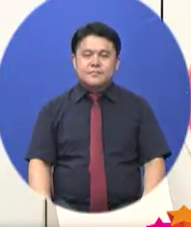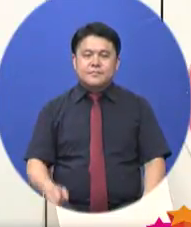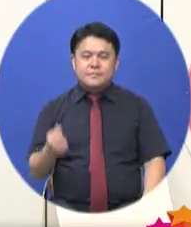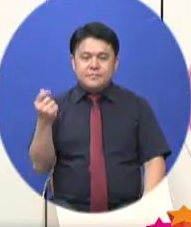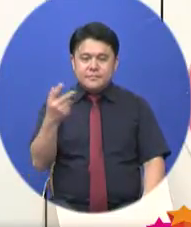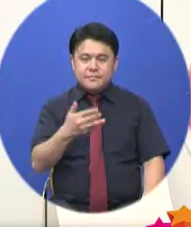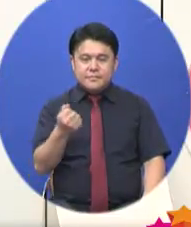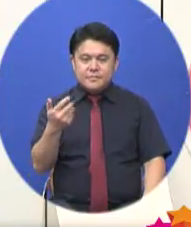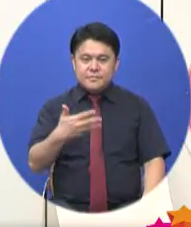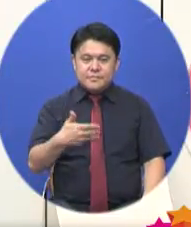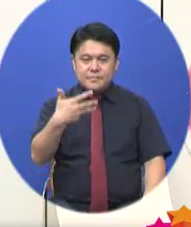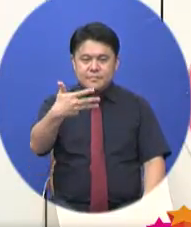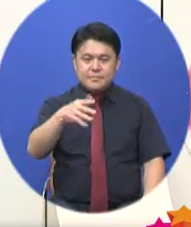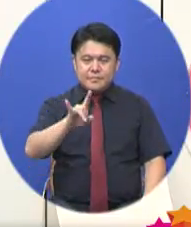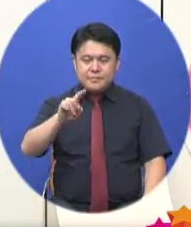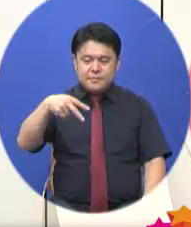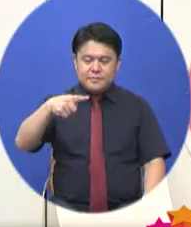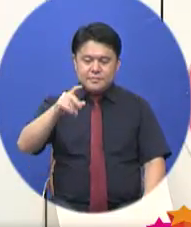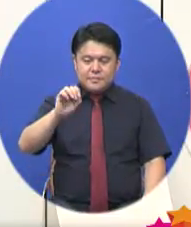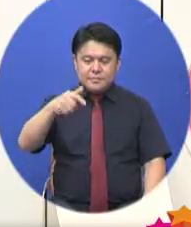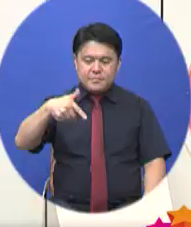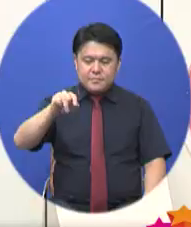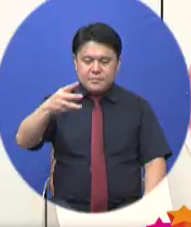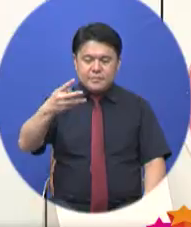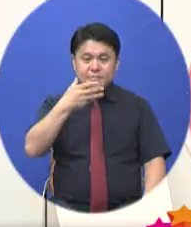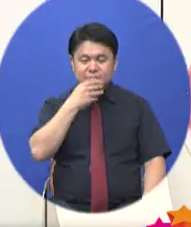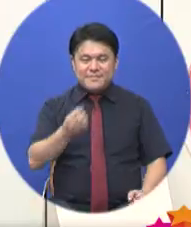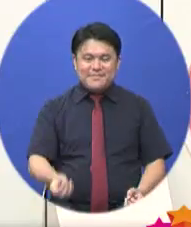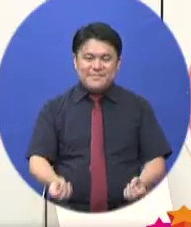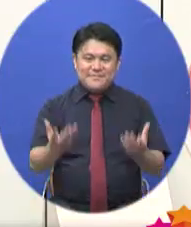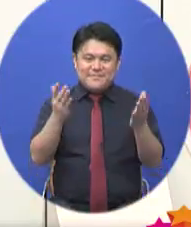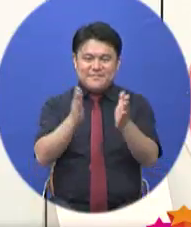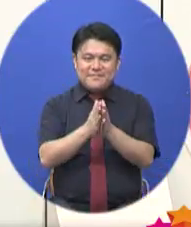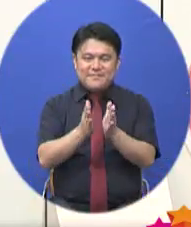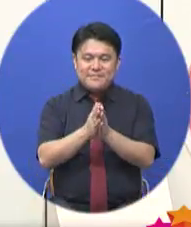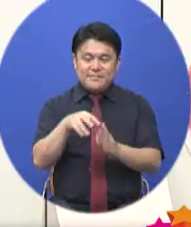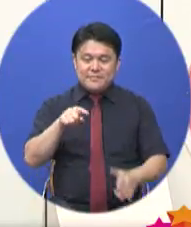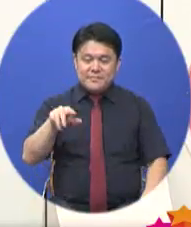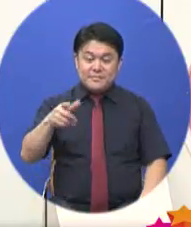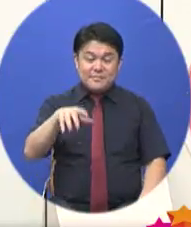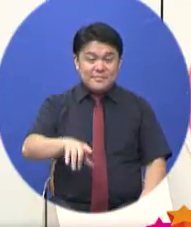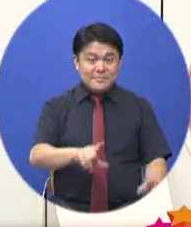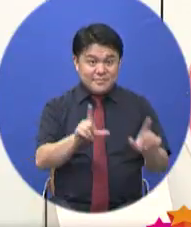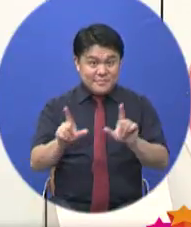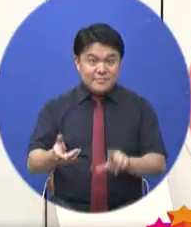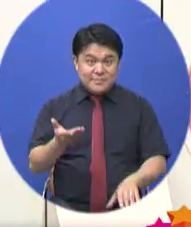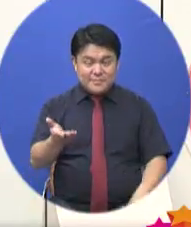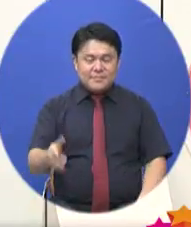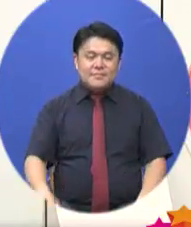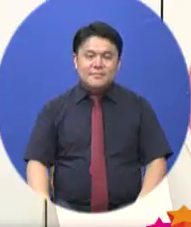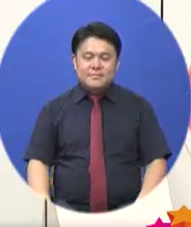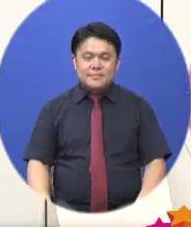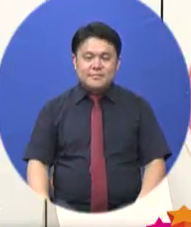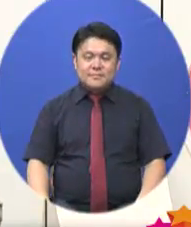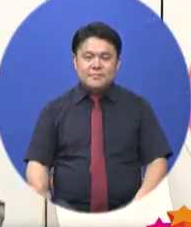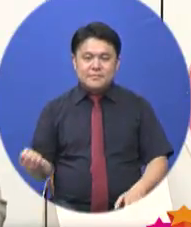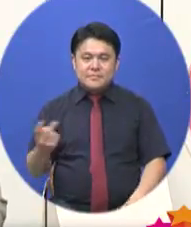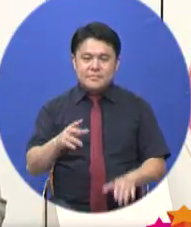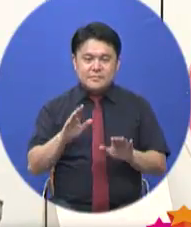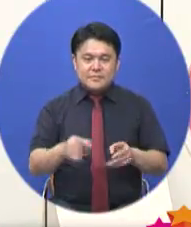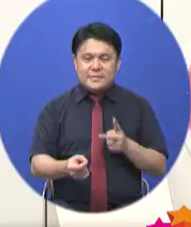네, 참가번호 8번 배상길님 축하드립니다. 서천에 사시는데 예